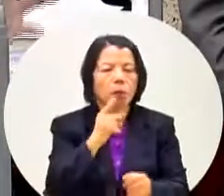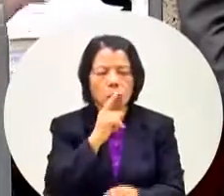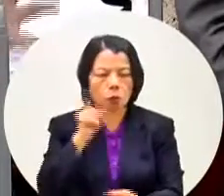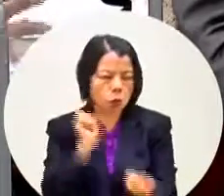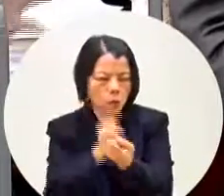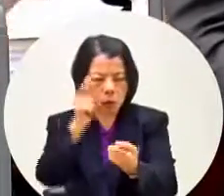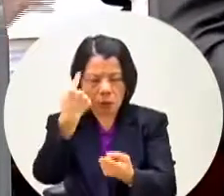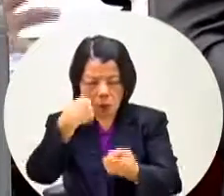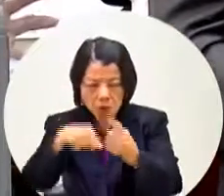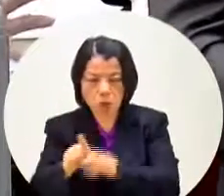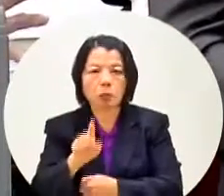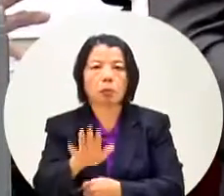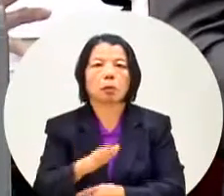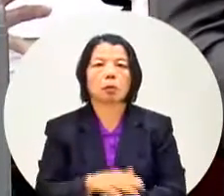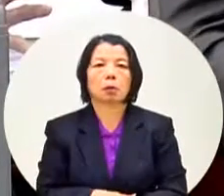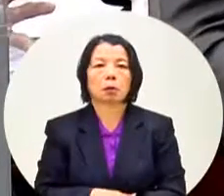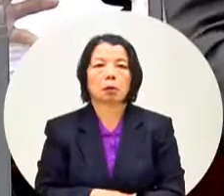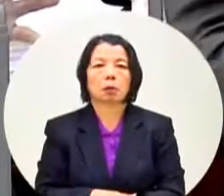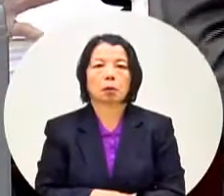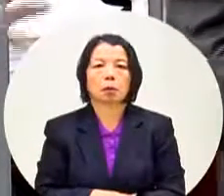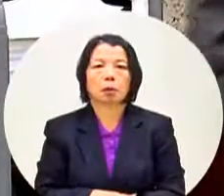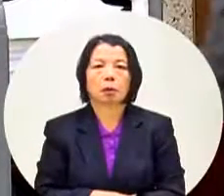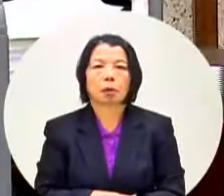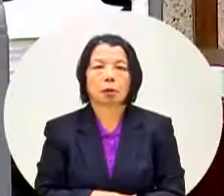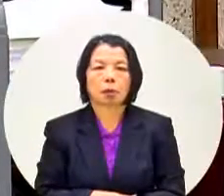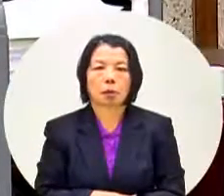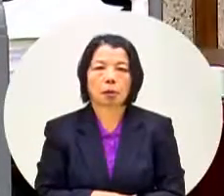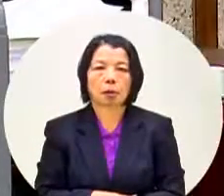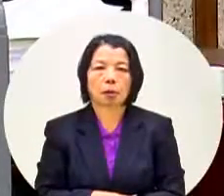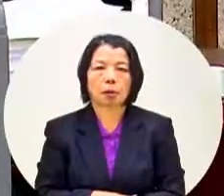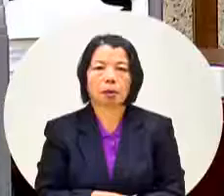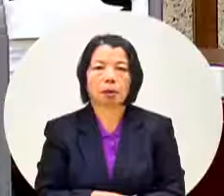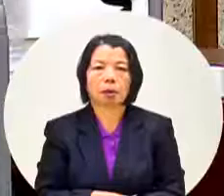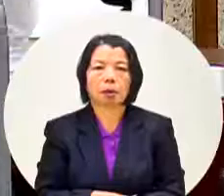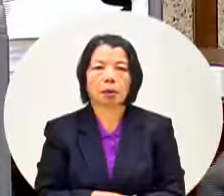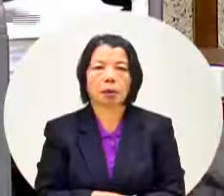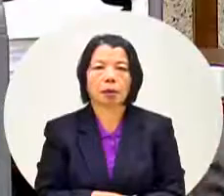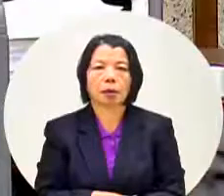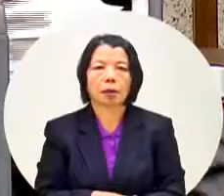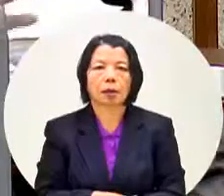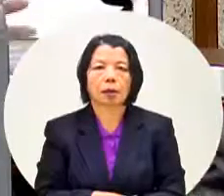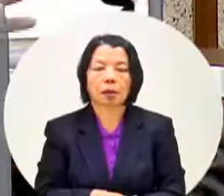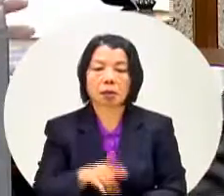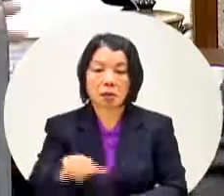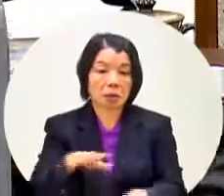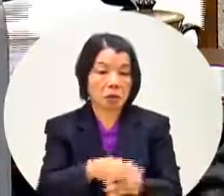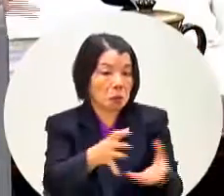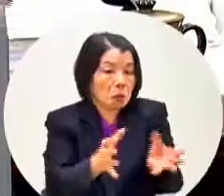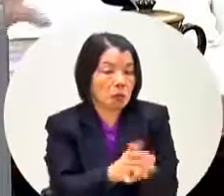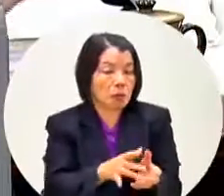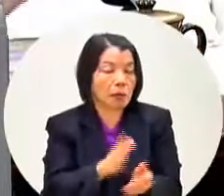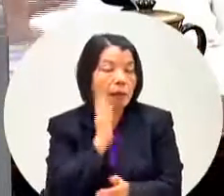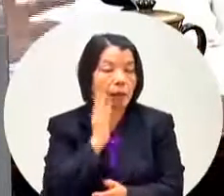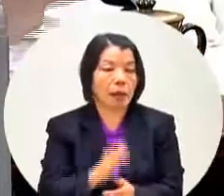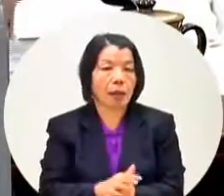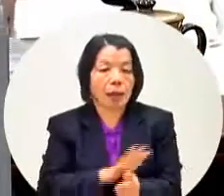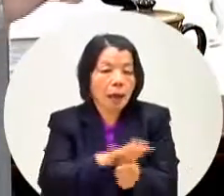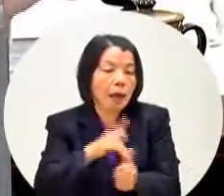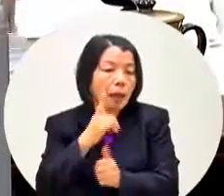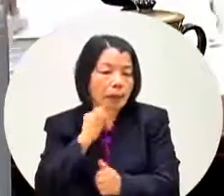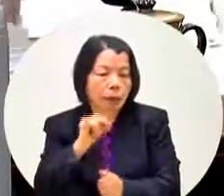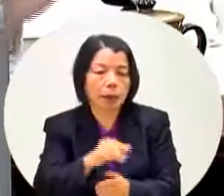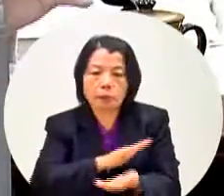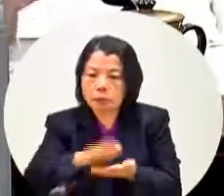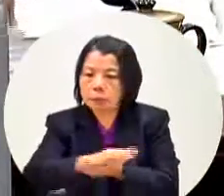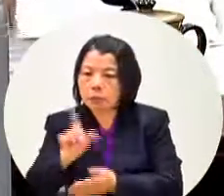神真的是值得本席钦佩，所以我在利用这我本席总咨询非常重要的时间来跟大家分享一下什么叫爱妈啊，